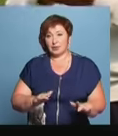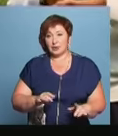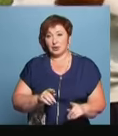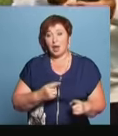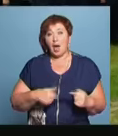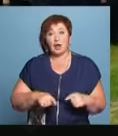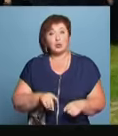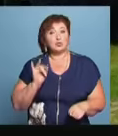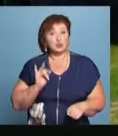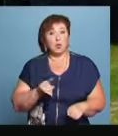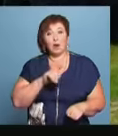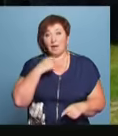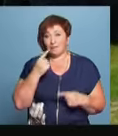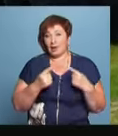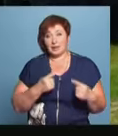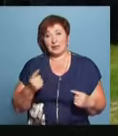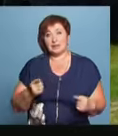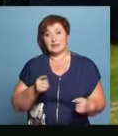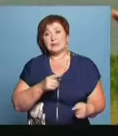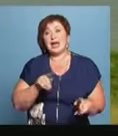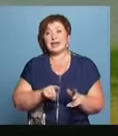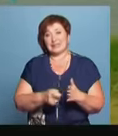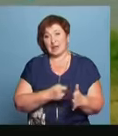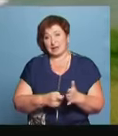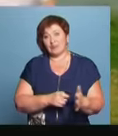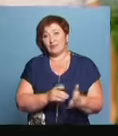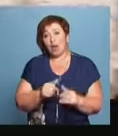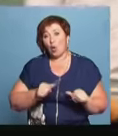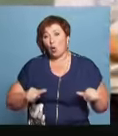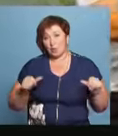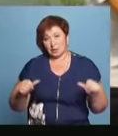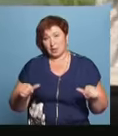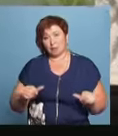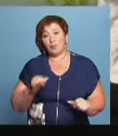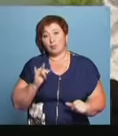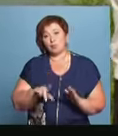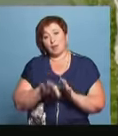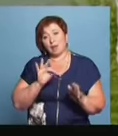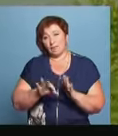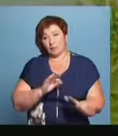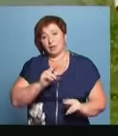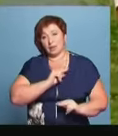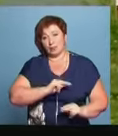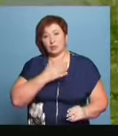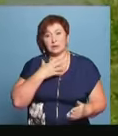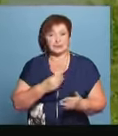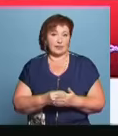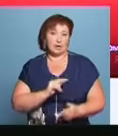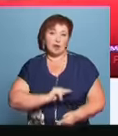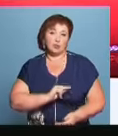подчеркнул глава. Он пожелал сотрудникам органов следствия благополучия и успешной работы на благо Отечества и российского